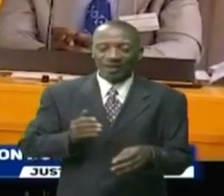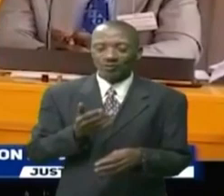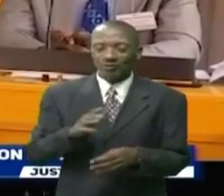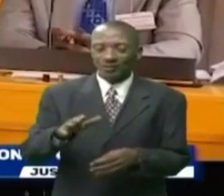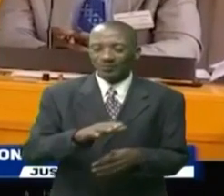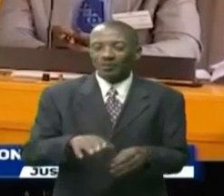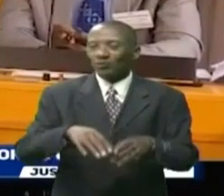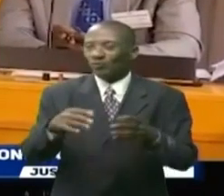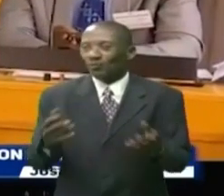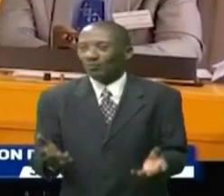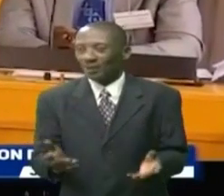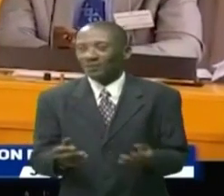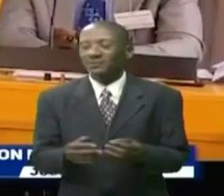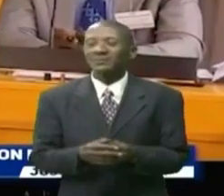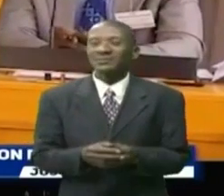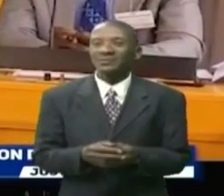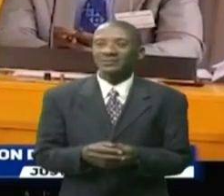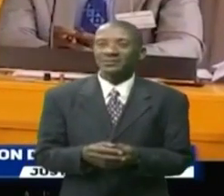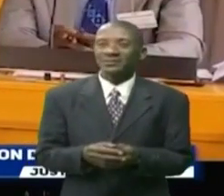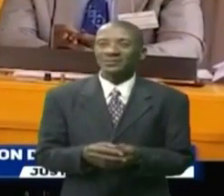du plan stratégique quinquennal